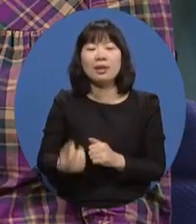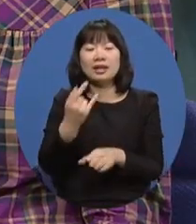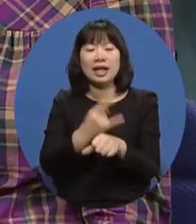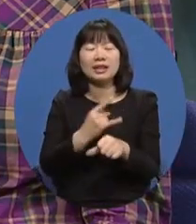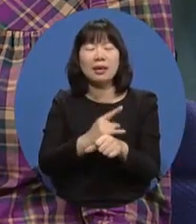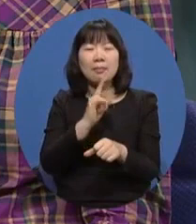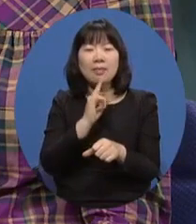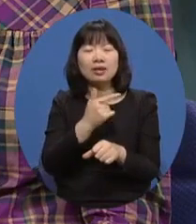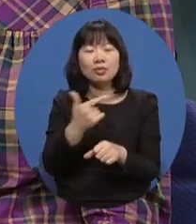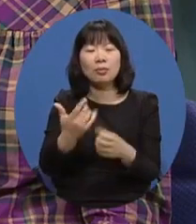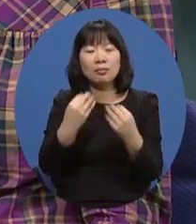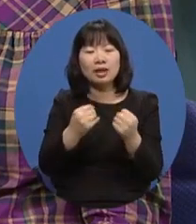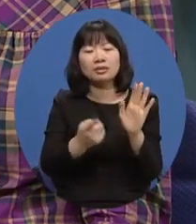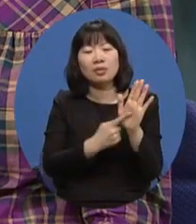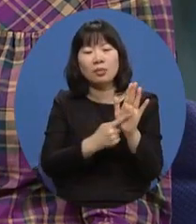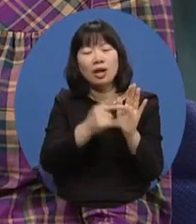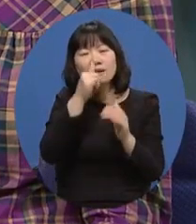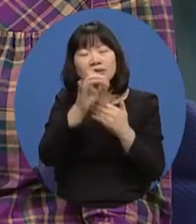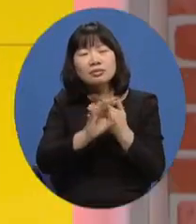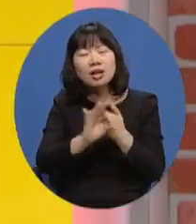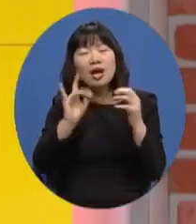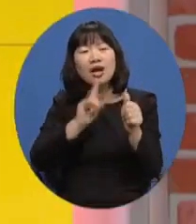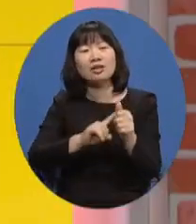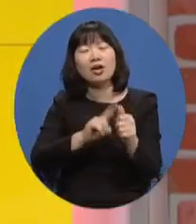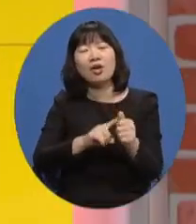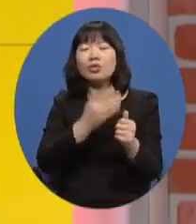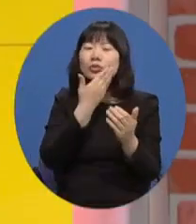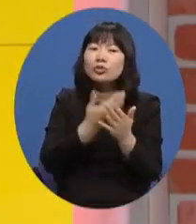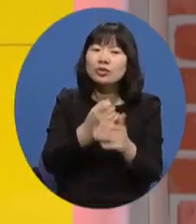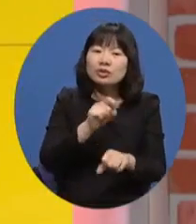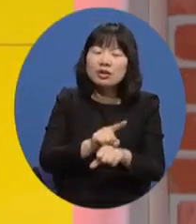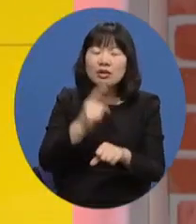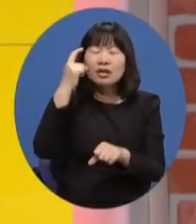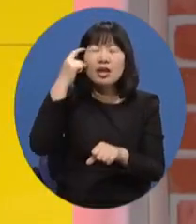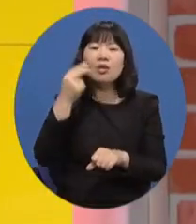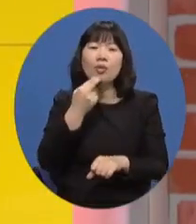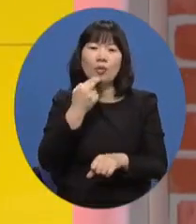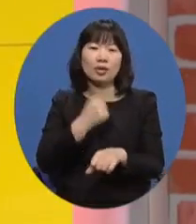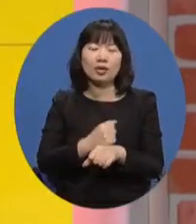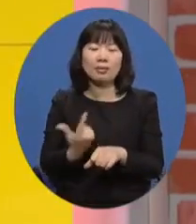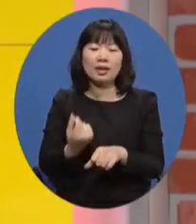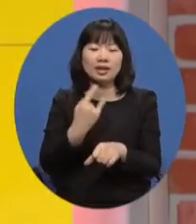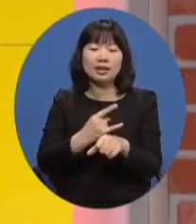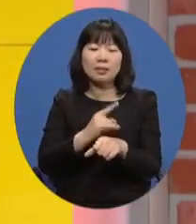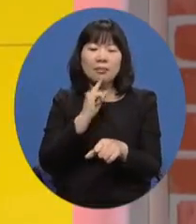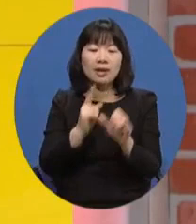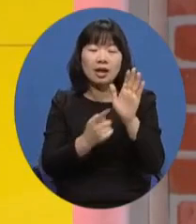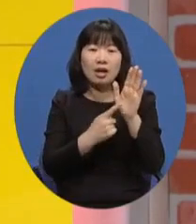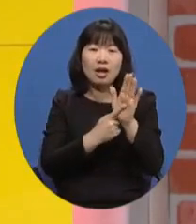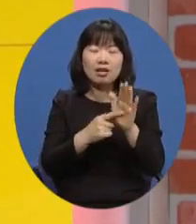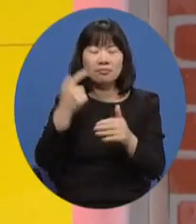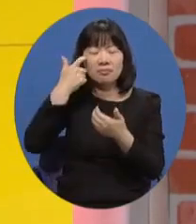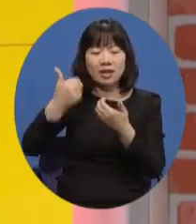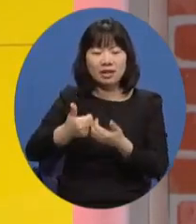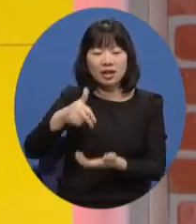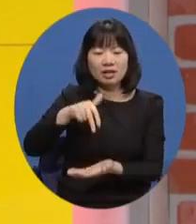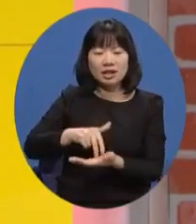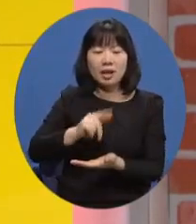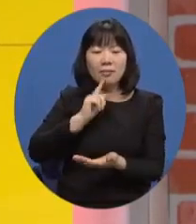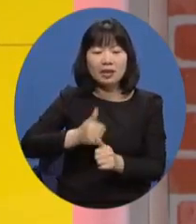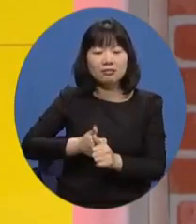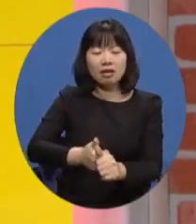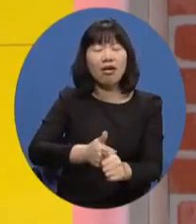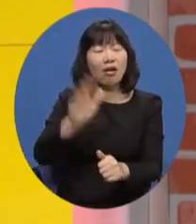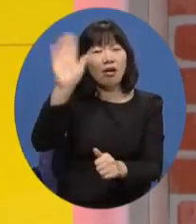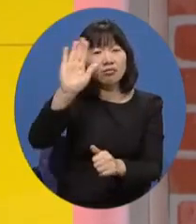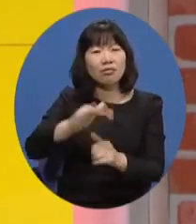빨리라고 하는 말에 너무 많이 노출되면 아이가 그것의 중요성을 생각도 안 하고 빨리라는 말이 나오면 반감을 갖고 더 그 말을 안